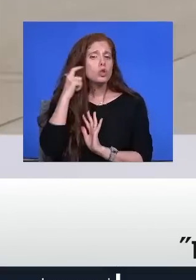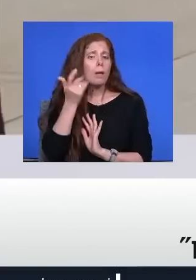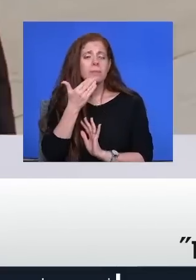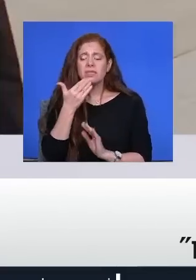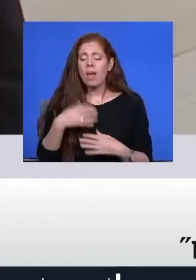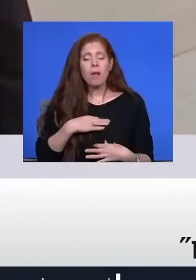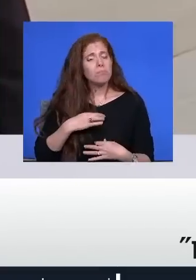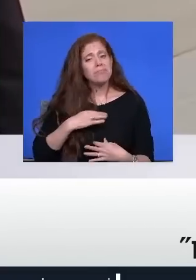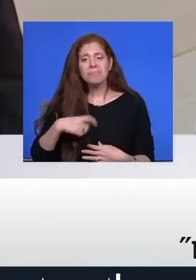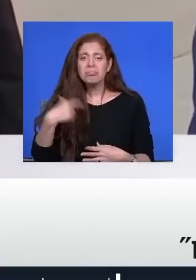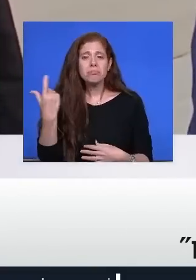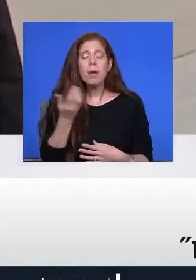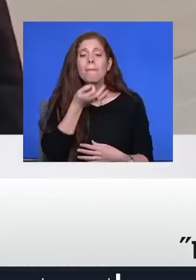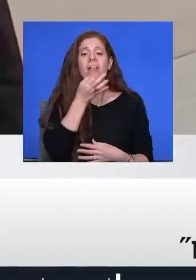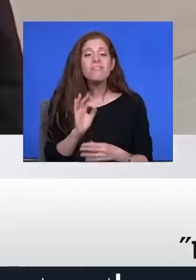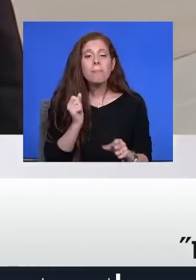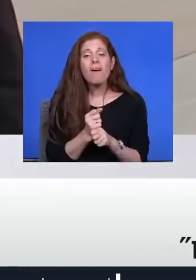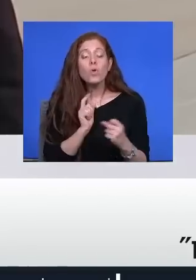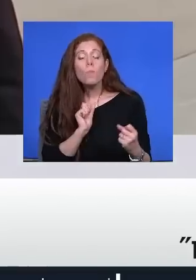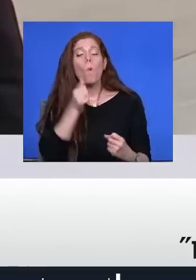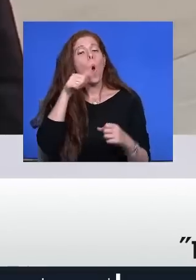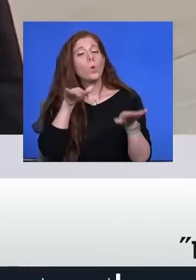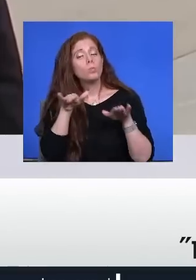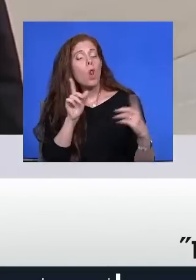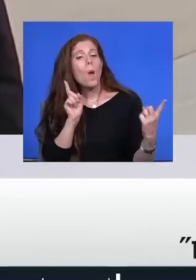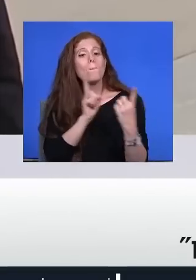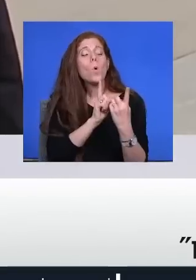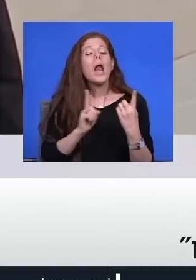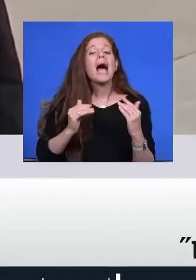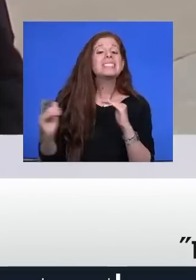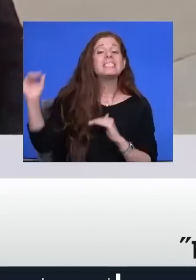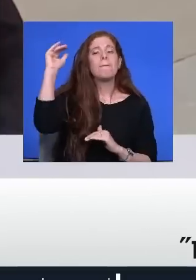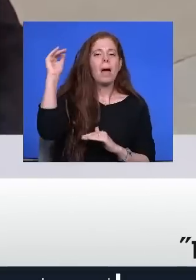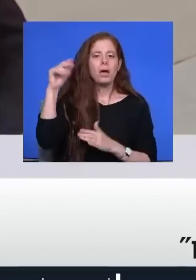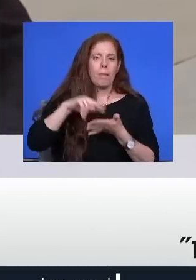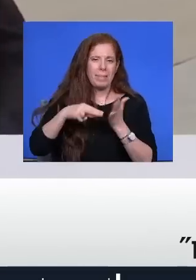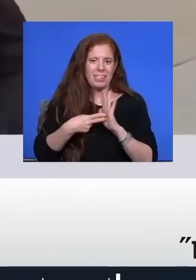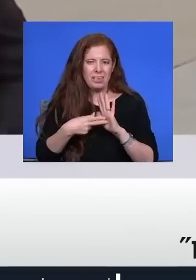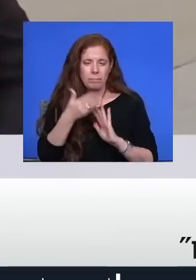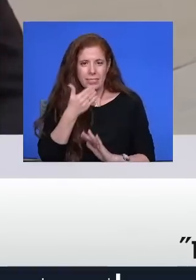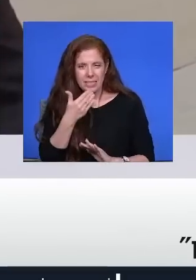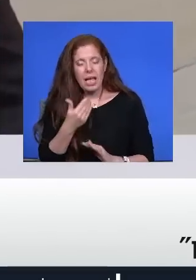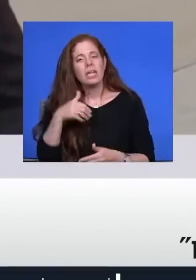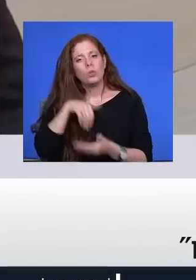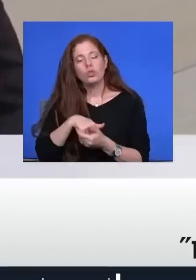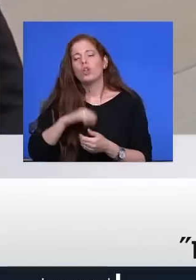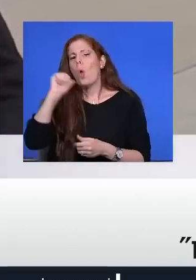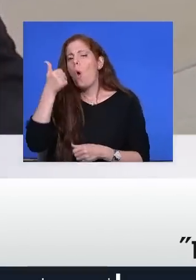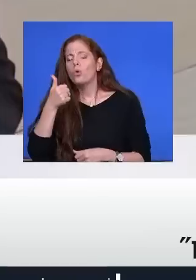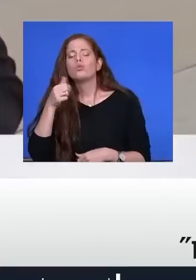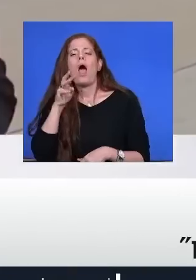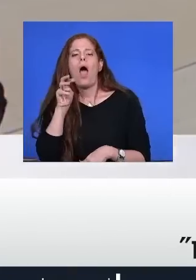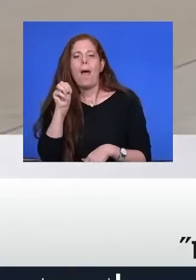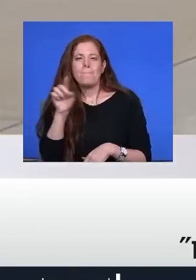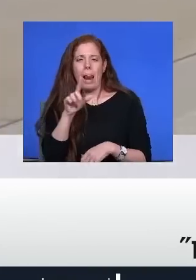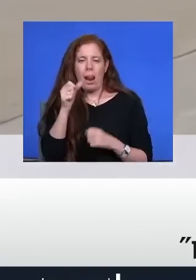מעדיפים לעבוד מול ראש הממשלה, מול הצמרת המדינית כאן בישראל. זה כולל בעיקר את השר דרמר, את ראש המל"ל צחי הנגבי, שאיתו אנחנו יושבים